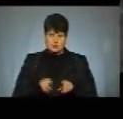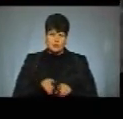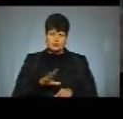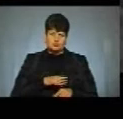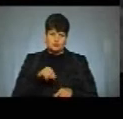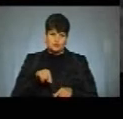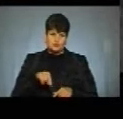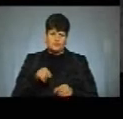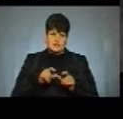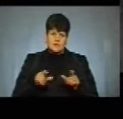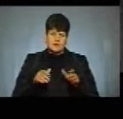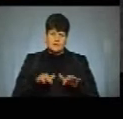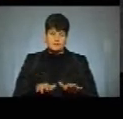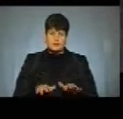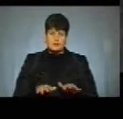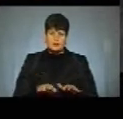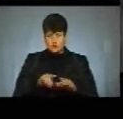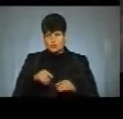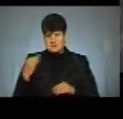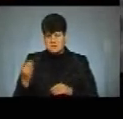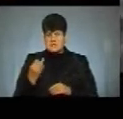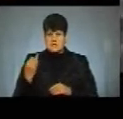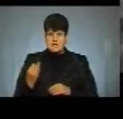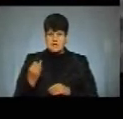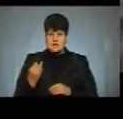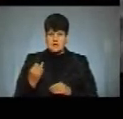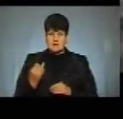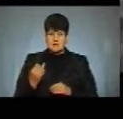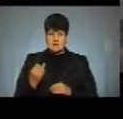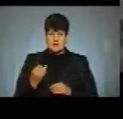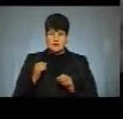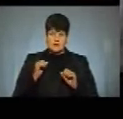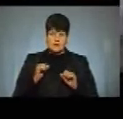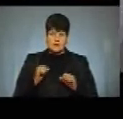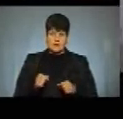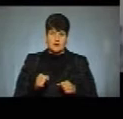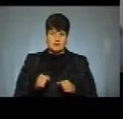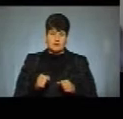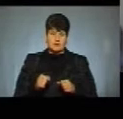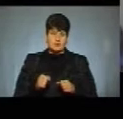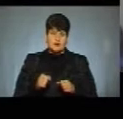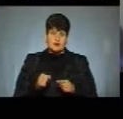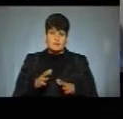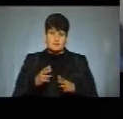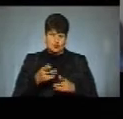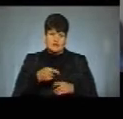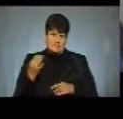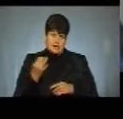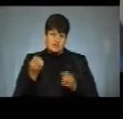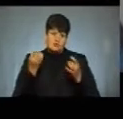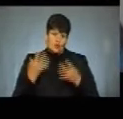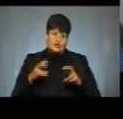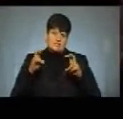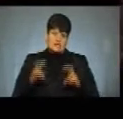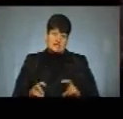ці заходи. Загалом тут просто цікаво та просто, щоб, можна сказати, бити вільний час. Загалом тут цікавіше, ніж просто сидіти в